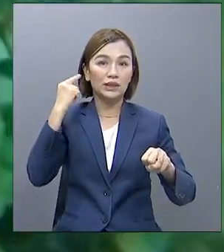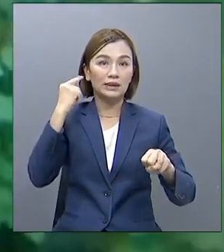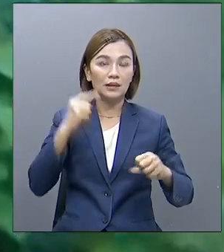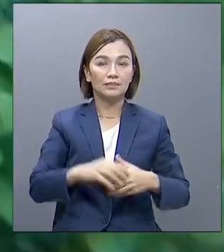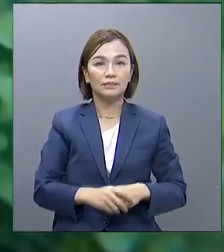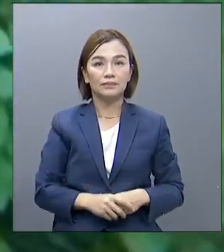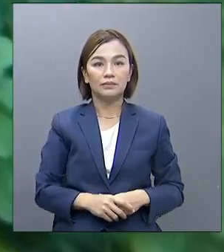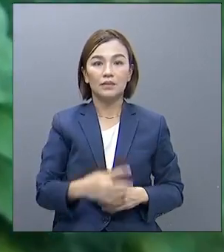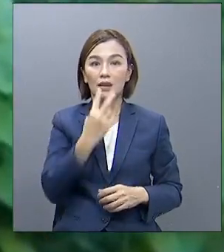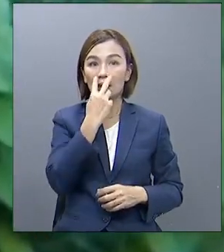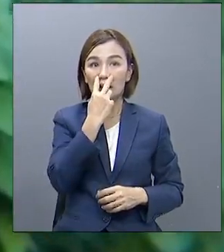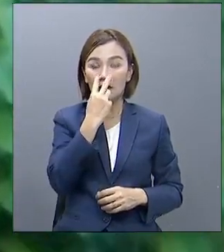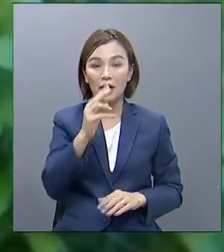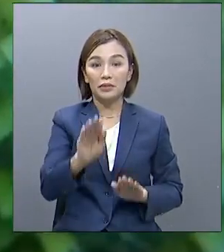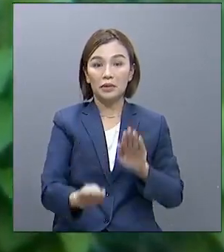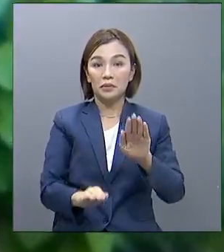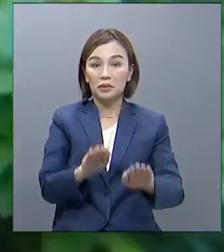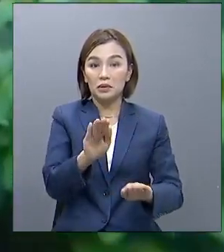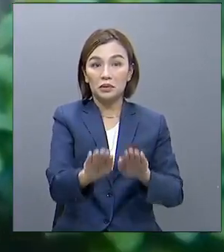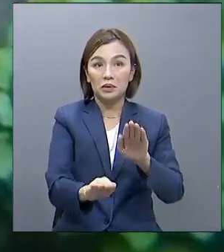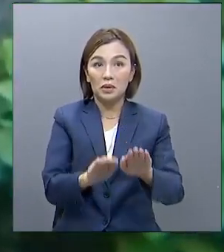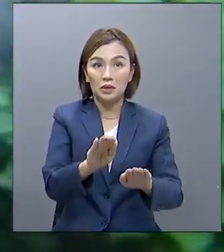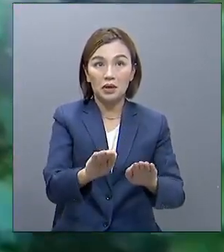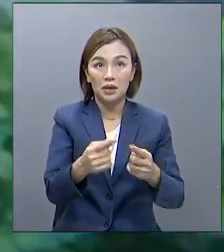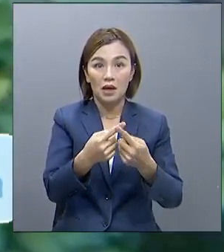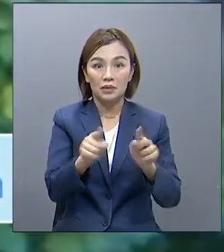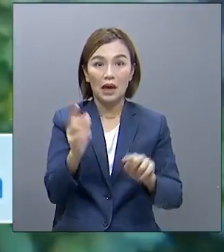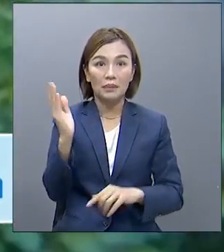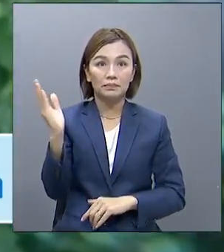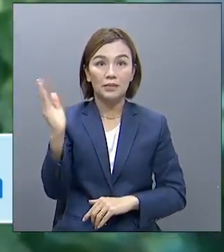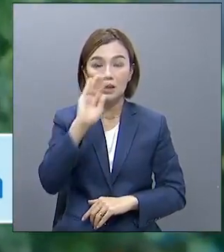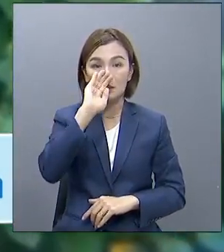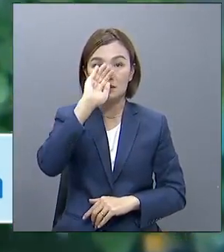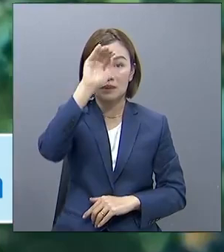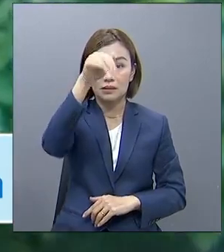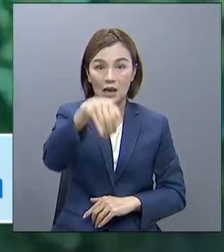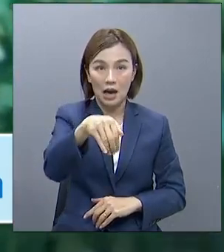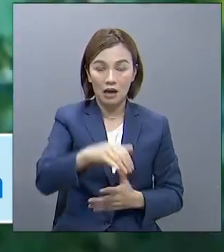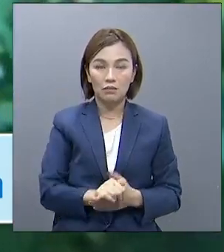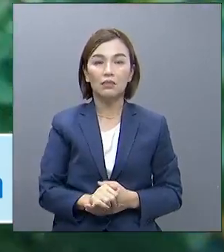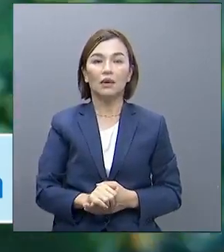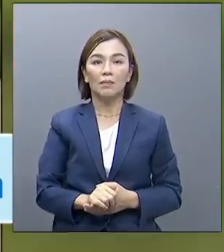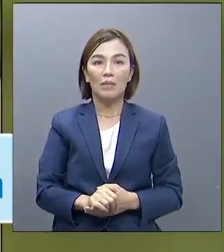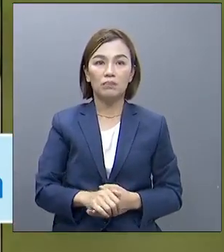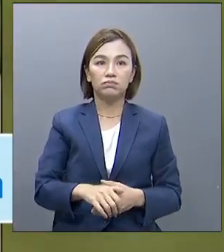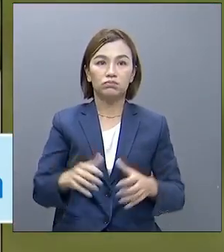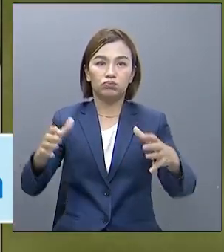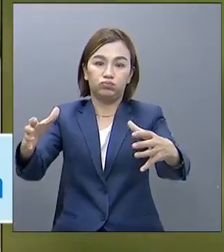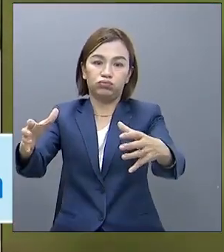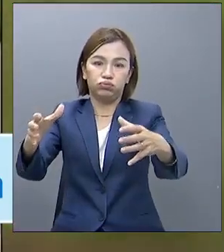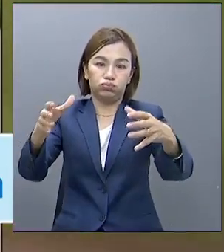เห็นเดินมานิ่งๆแบบนี้นะคะแต่ว่านี่เป็นภาพเหตุการณ์ที่ช้างป่าบุกเข้ามาในพื้นที่หมู่ที่4ซ